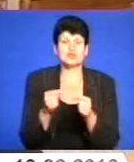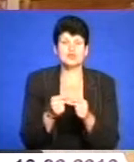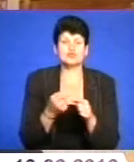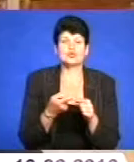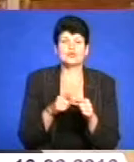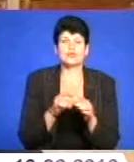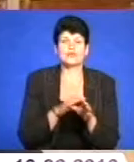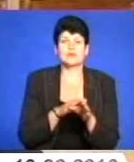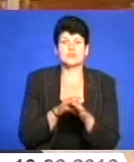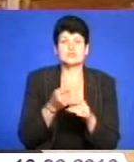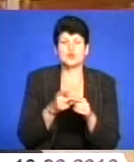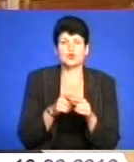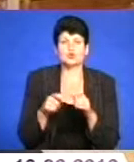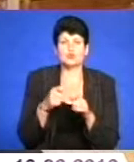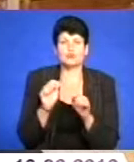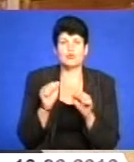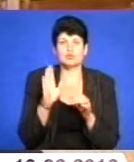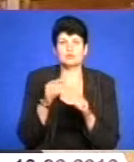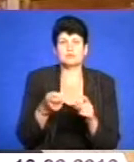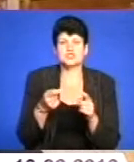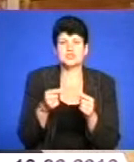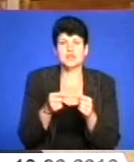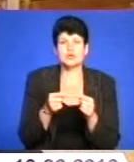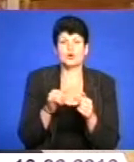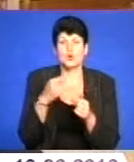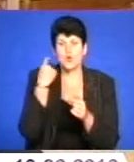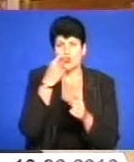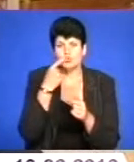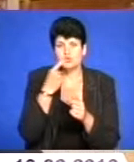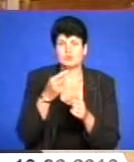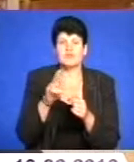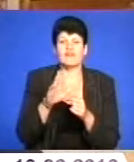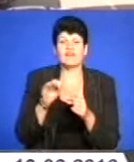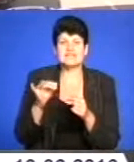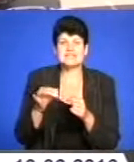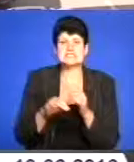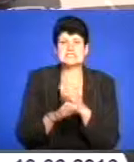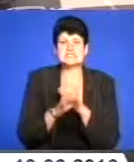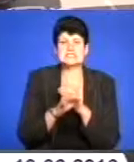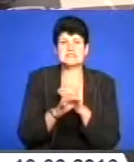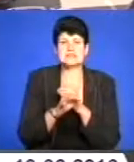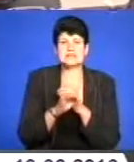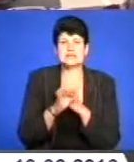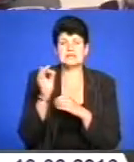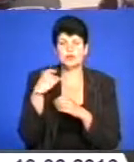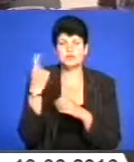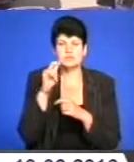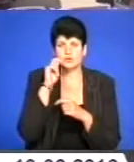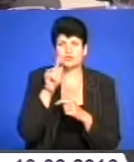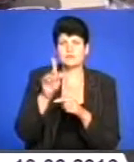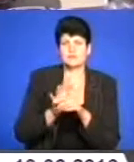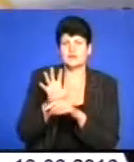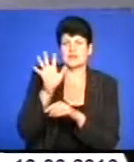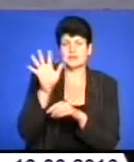даного злочину можуть бути причетні особи-вихідці з східних областей України. У зв'язку з тим туди відрядили екіпаж